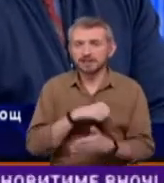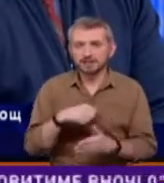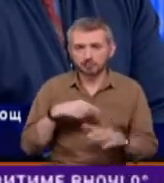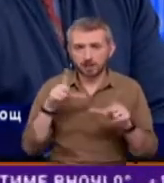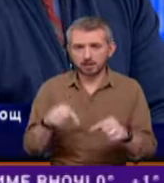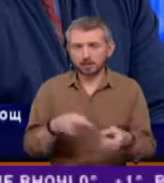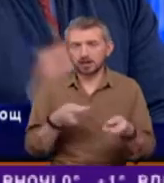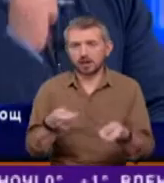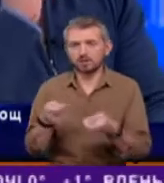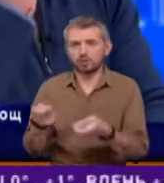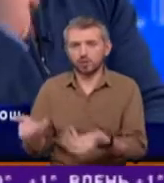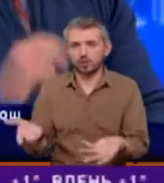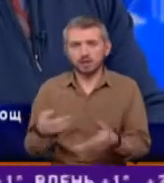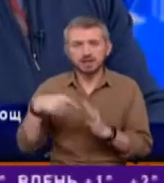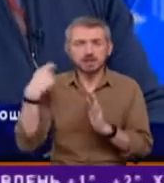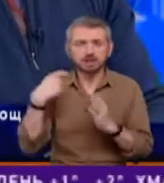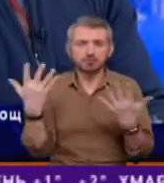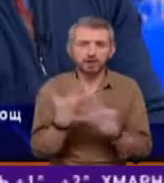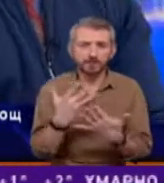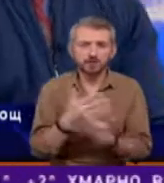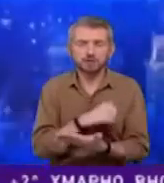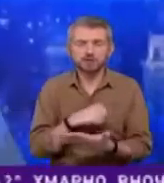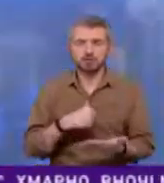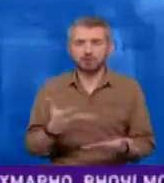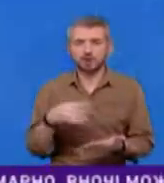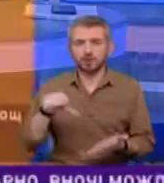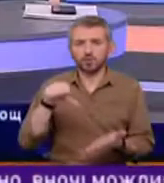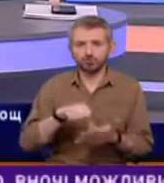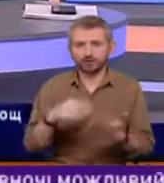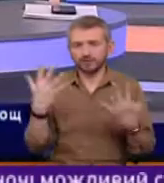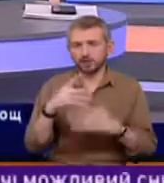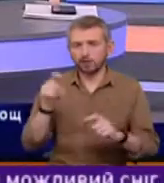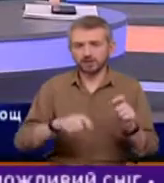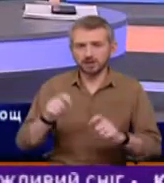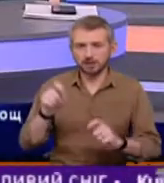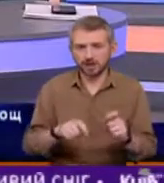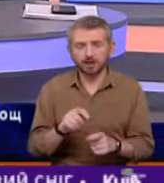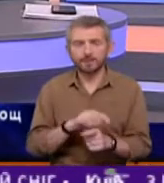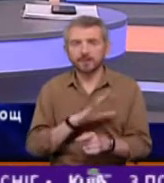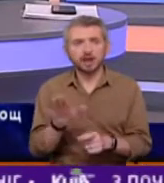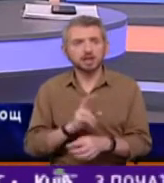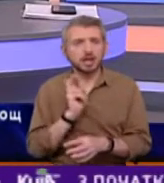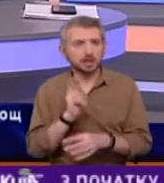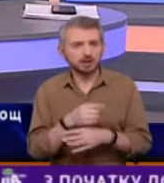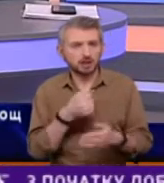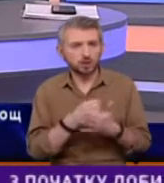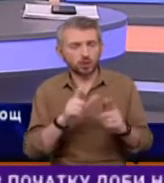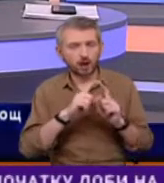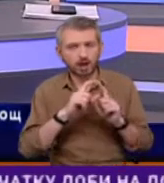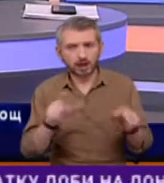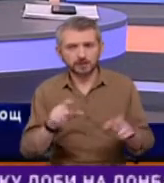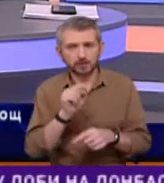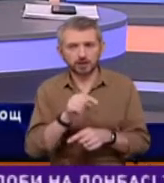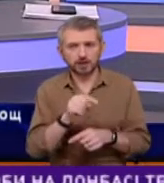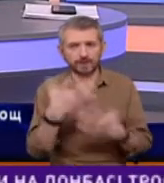на гастролі, знімає фільми, сама бере участь у кінофестивалях, а не йде до агенції